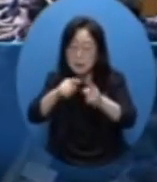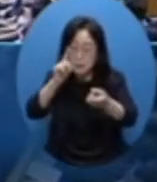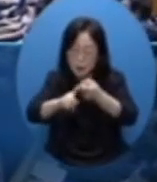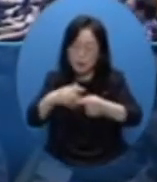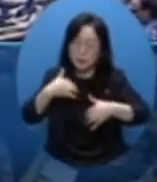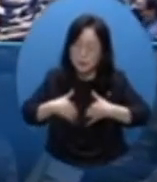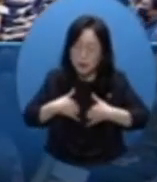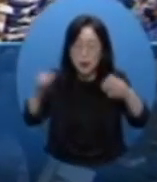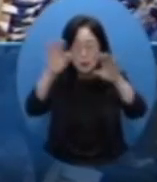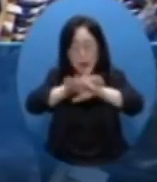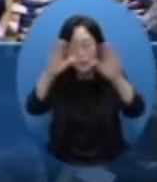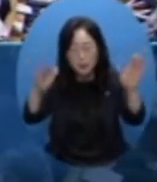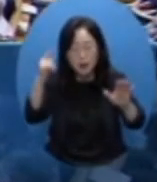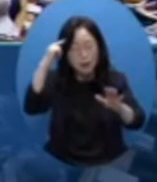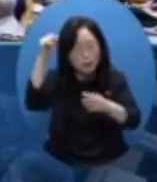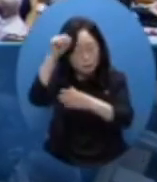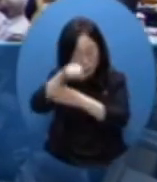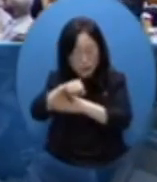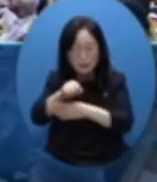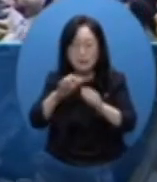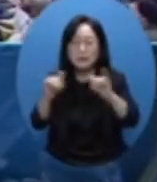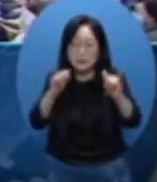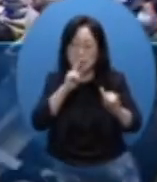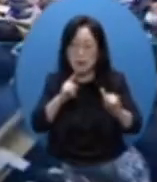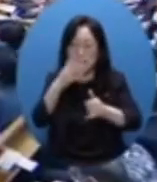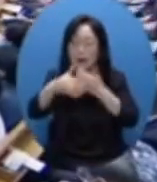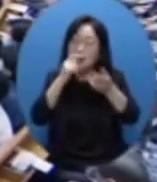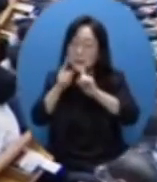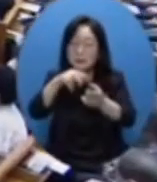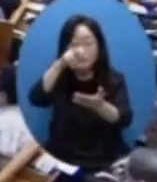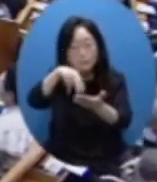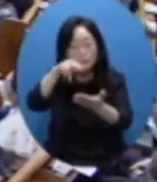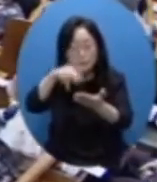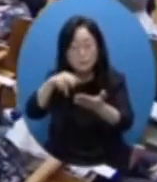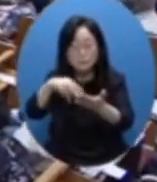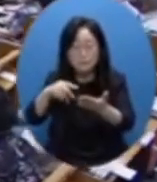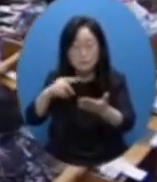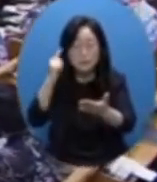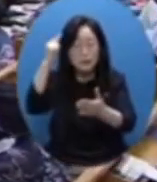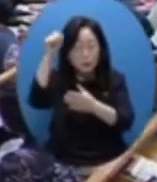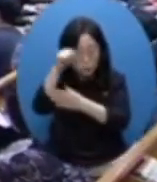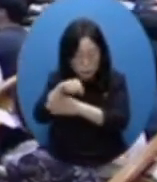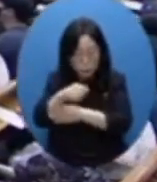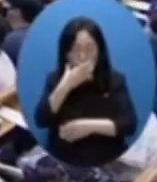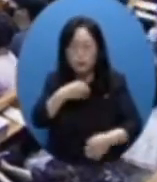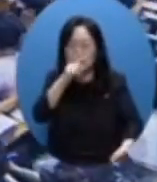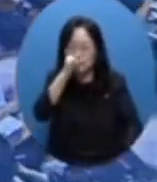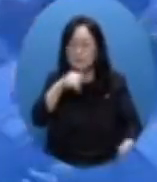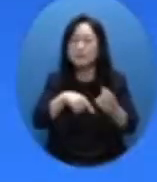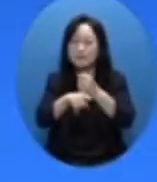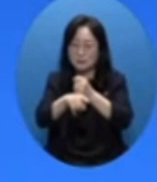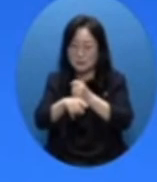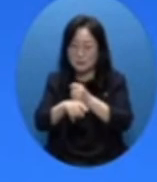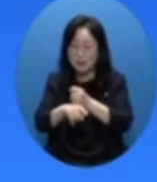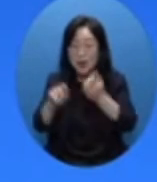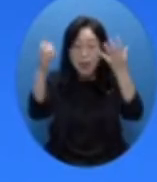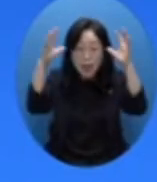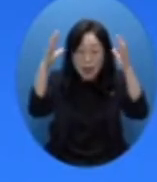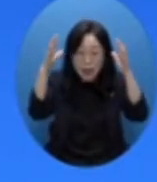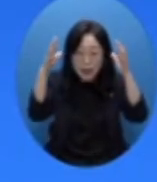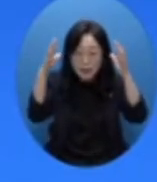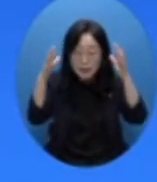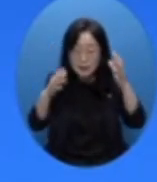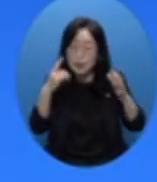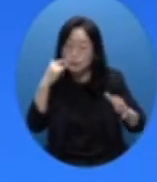주야로 목사 하는도다 하나님 말씀을 즐거워하여 금물 말씀을 저도 목사는 자가 복이 있다 그랬습니다 어린 아이가 부모의